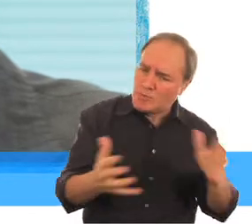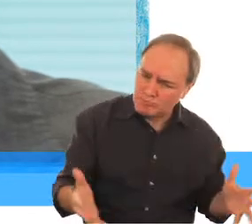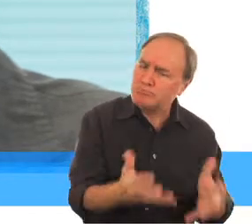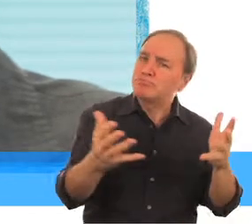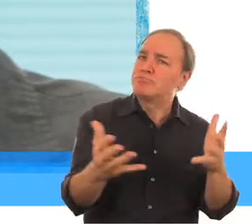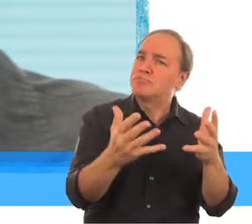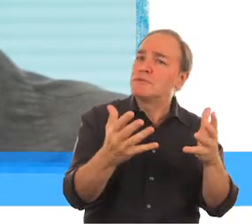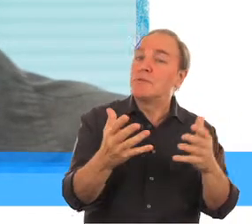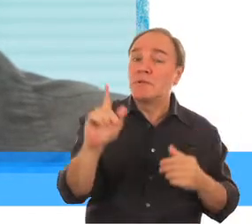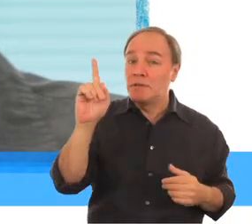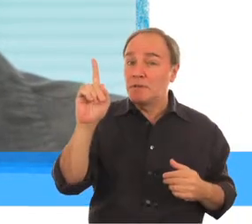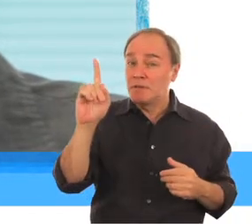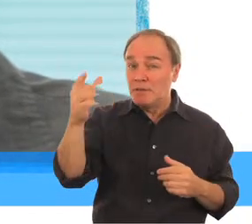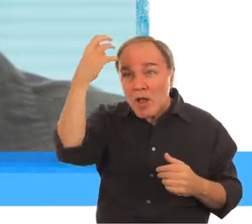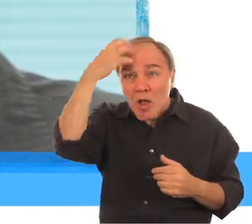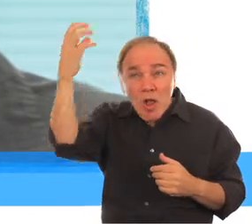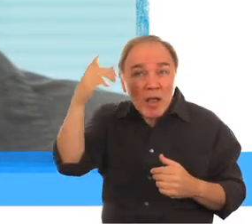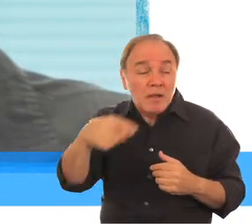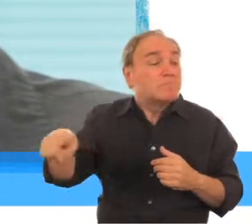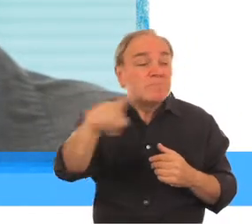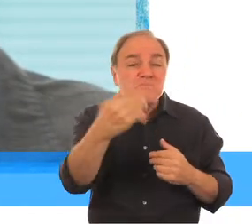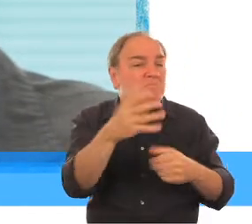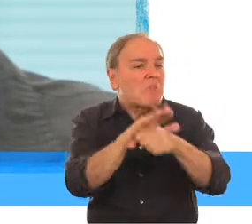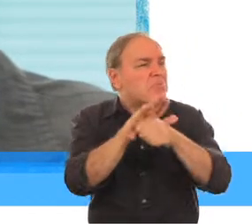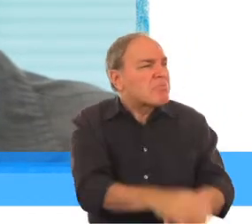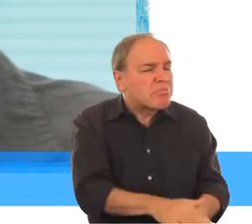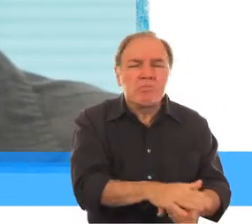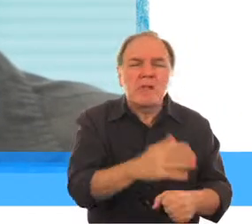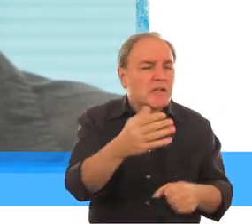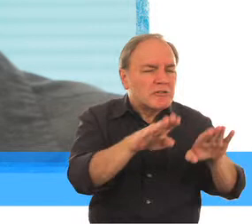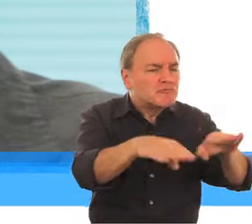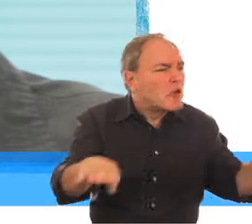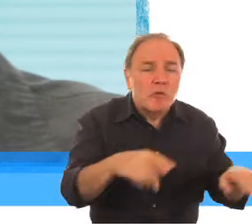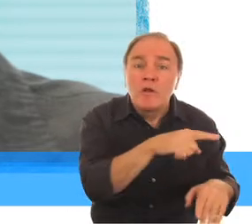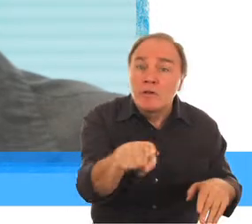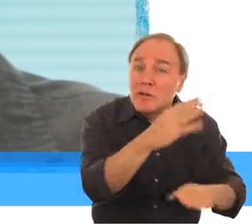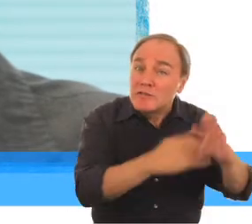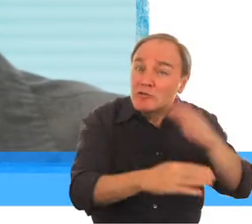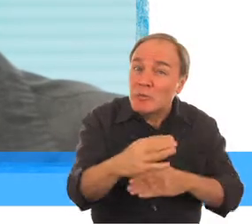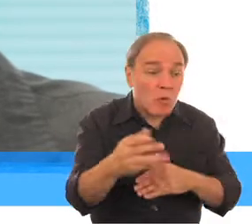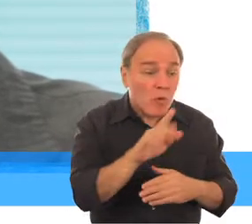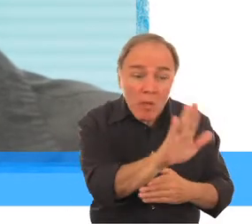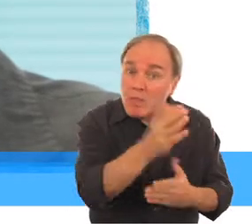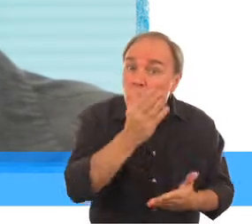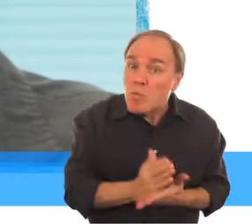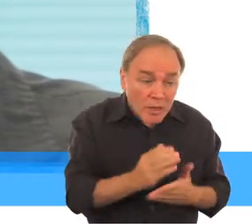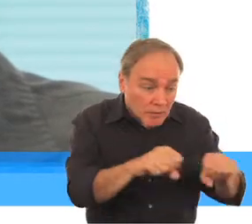lois, et pour garantir que les abus et toute violation des droits soient immédiatement réprimés dans l'intérêt des